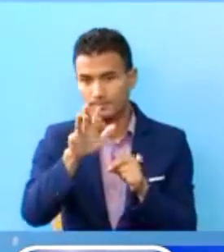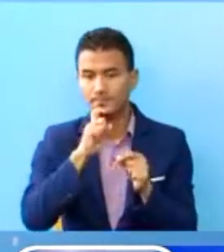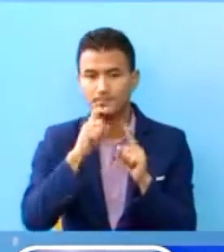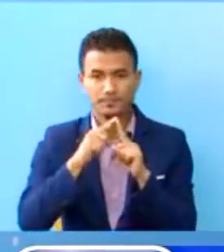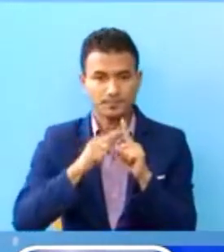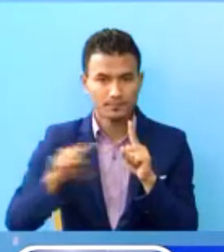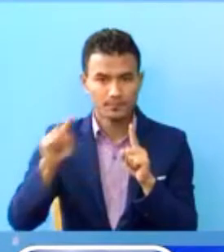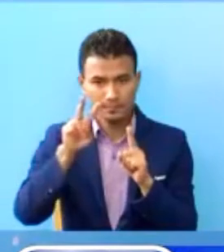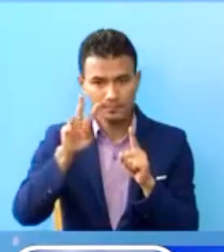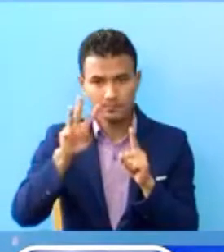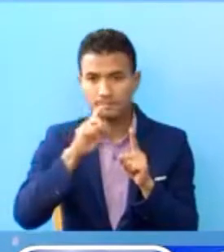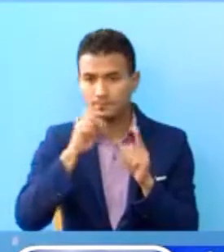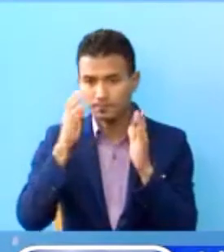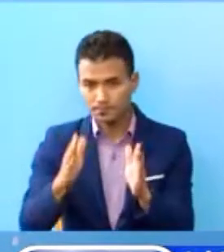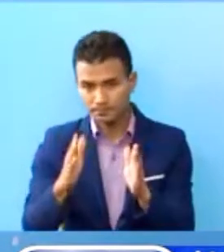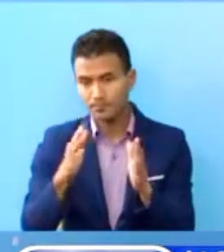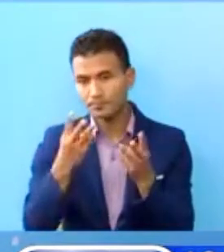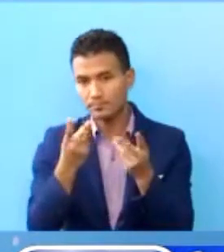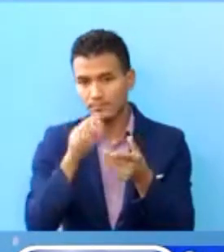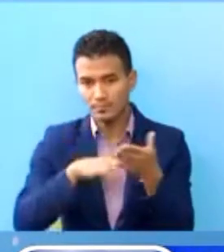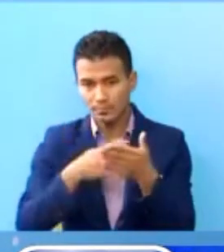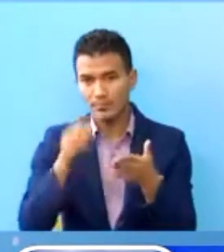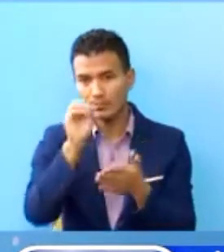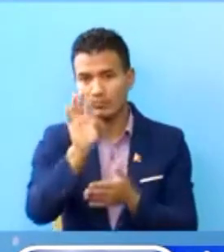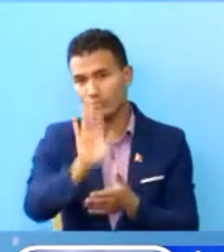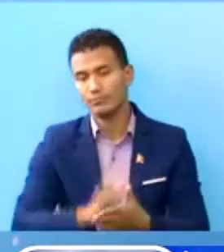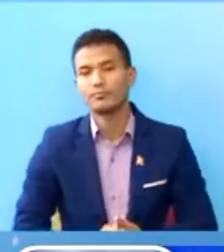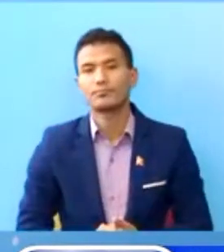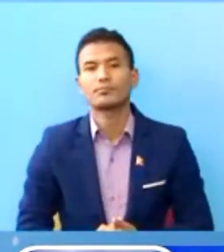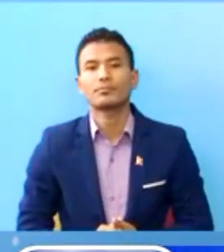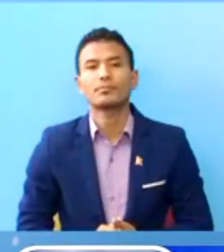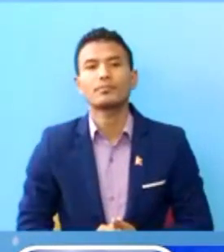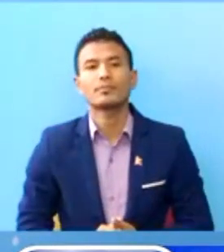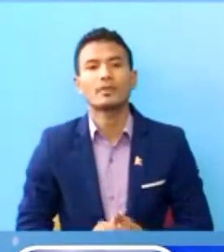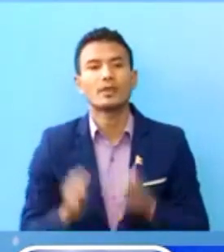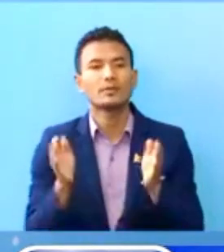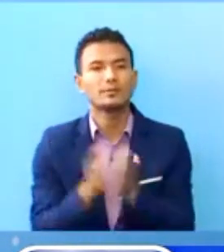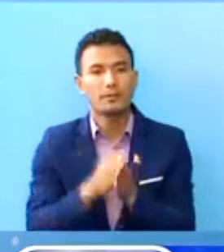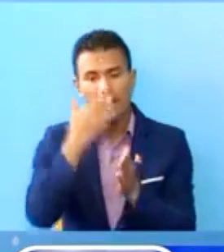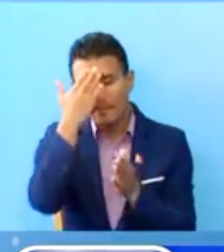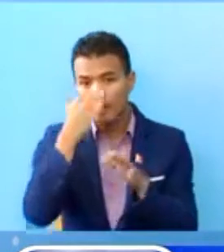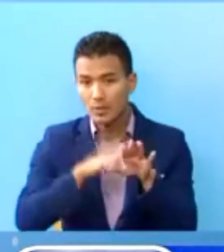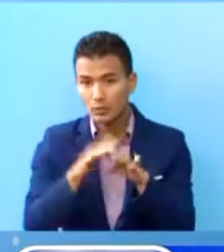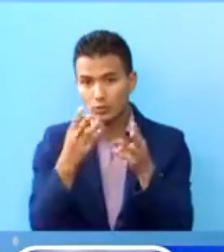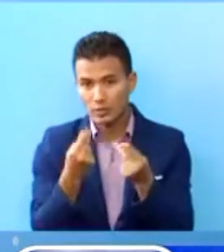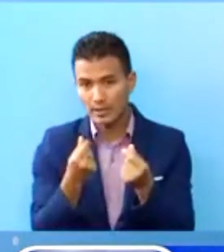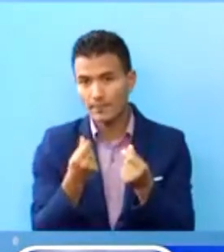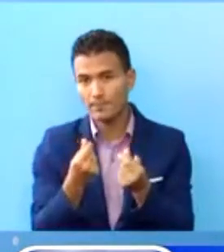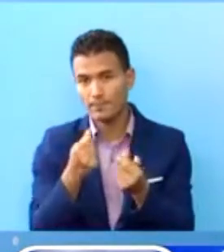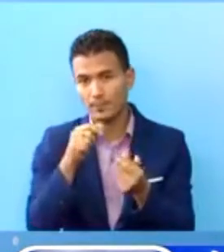गतेदेखि 23 गतेसम्मको तथ्याङ्क प्रस्तुत गर्न गइरहेको छु। जम्मा संक्रमितहरूको संख्या